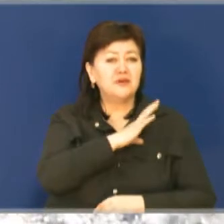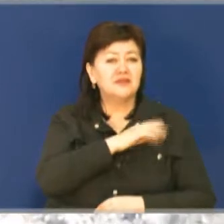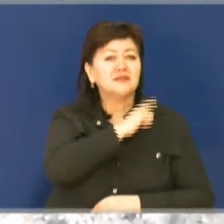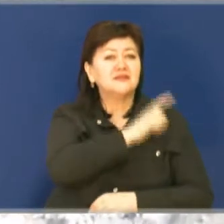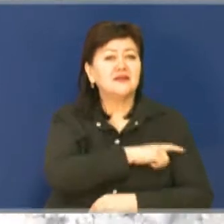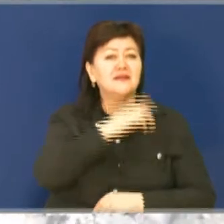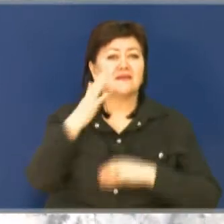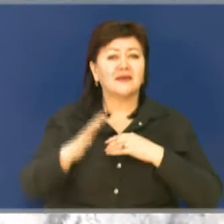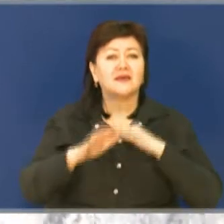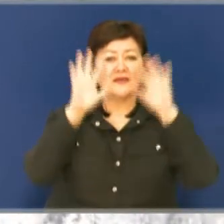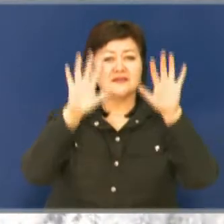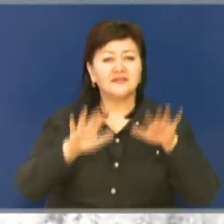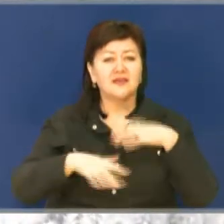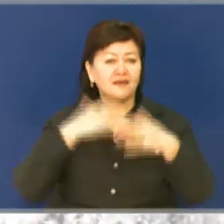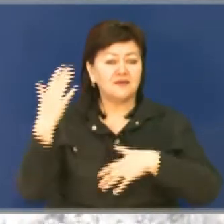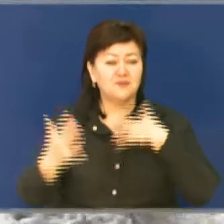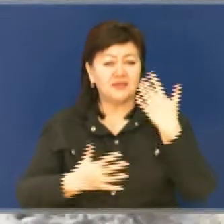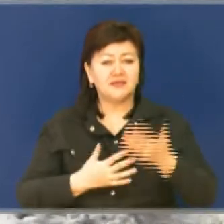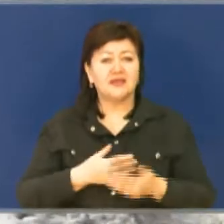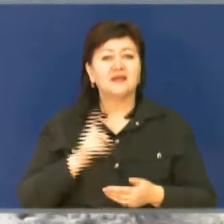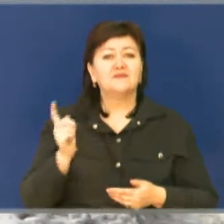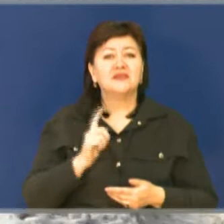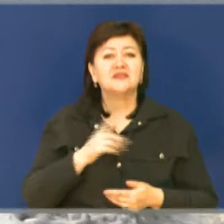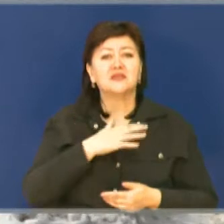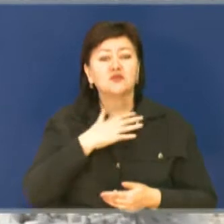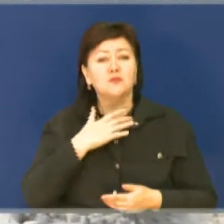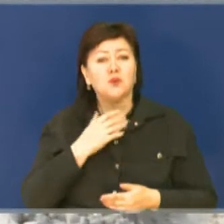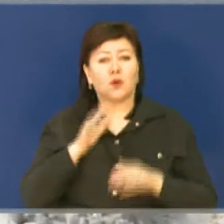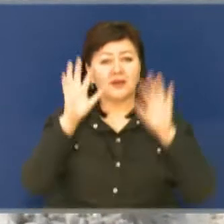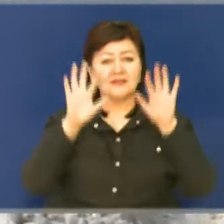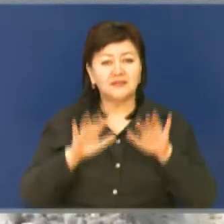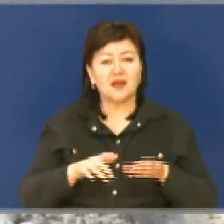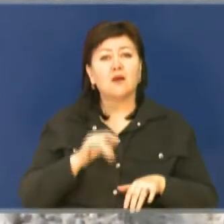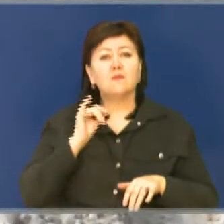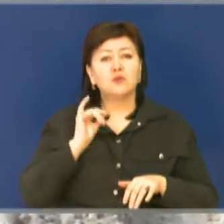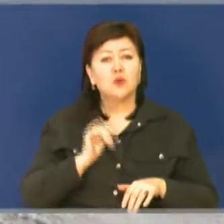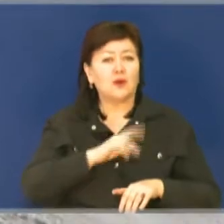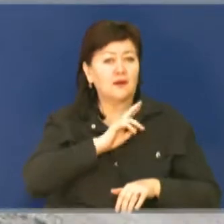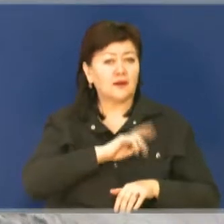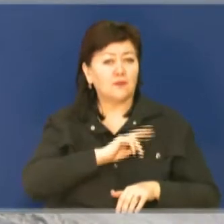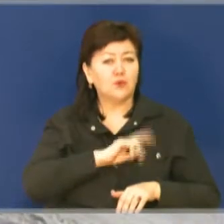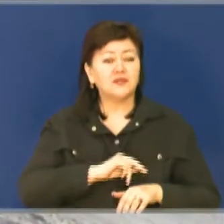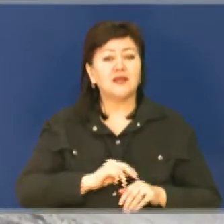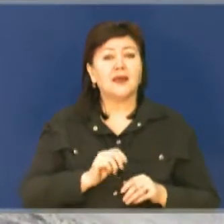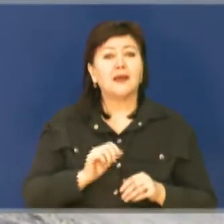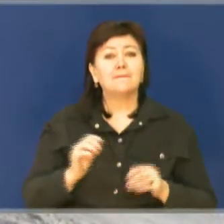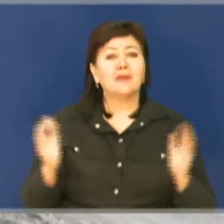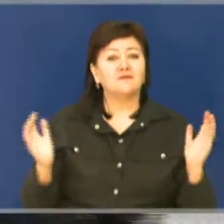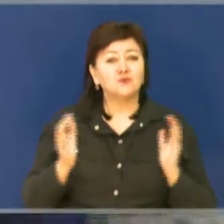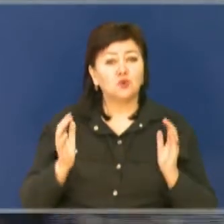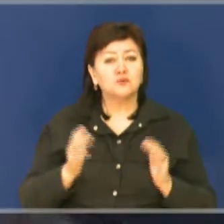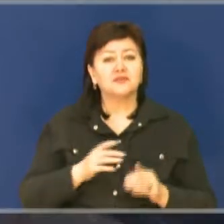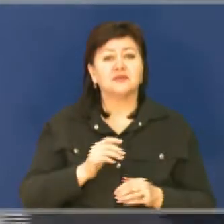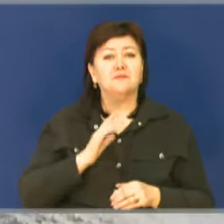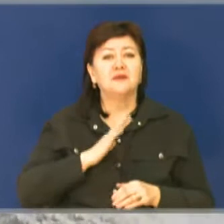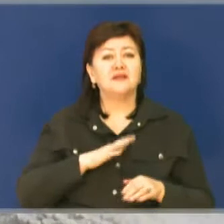стала настоящим испытанием для семичан. Из-за занесенных снегом дорог плохо ходили автобусы, автотранспорт простаивал в